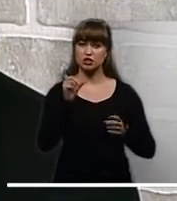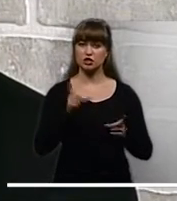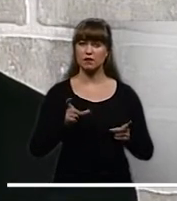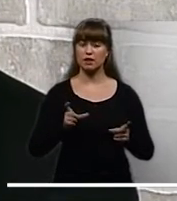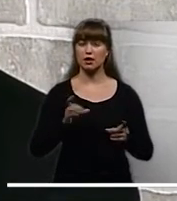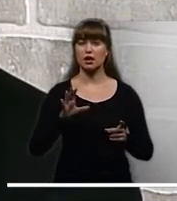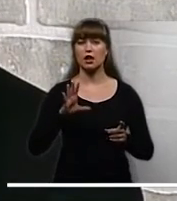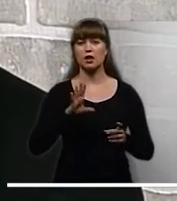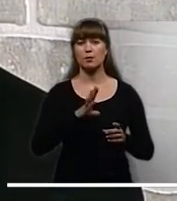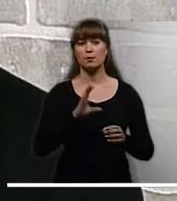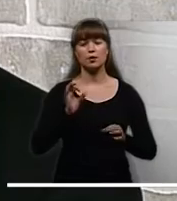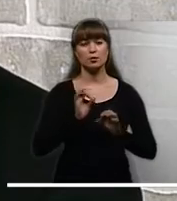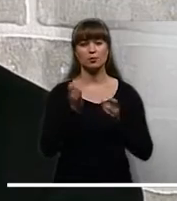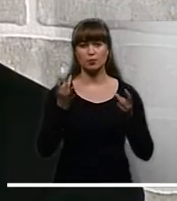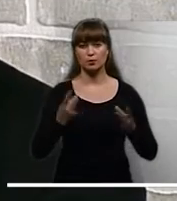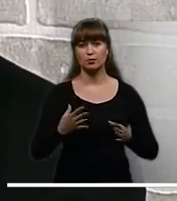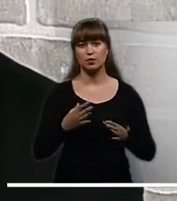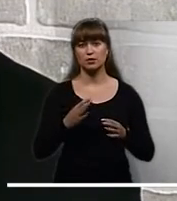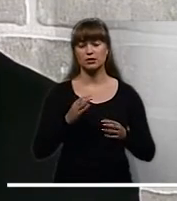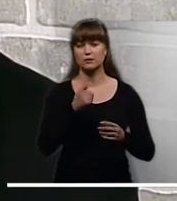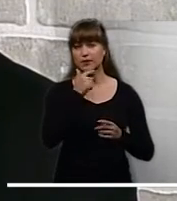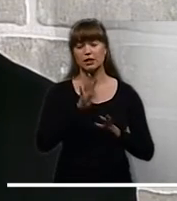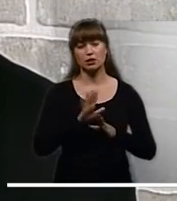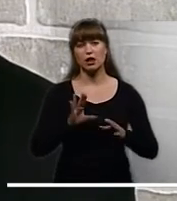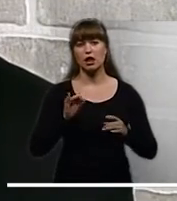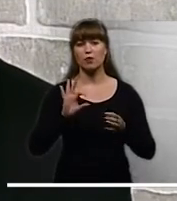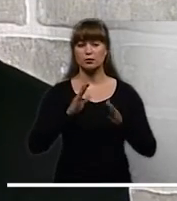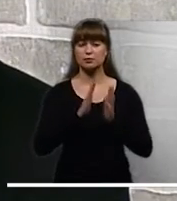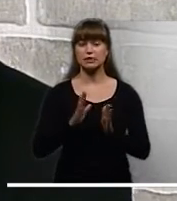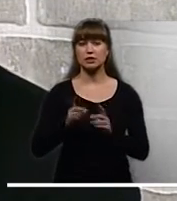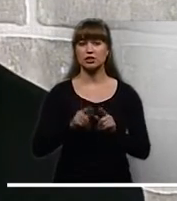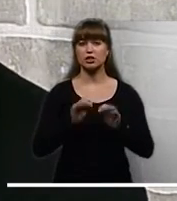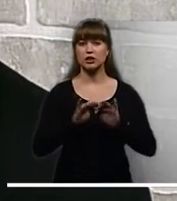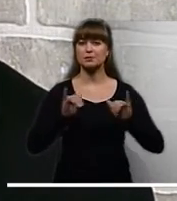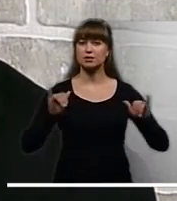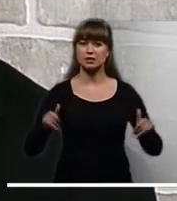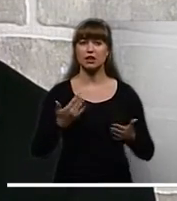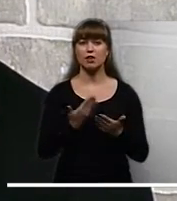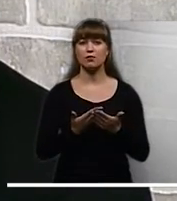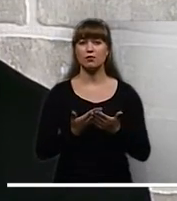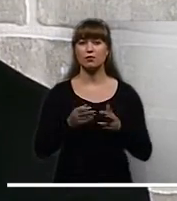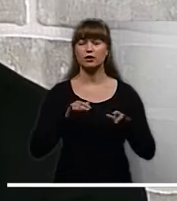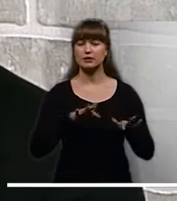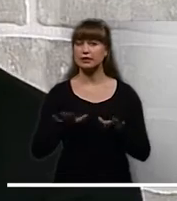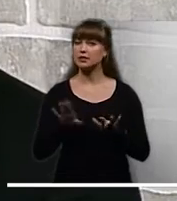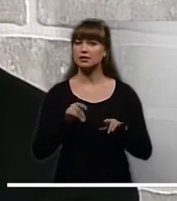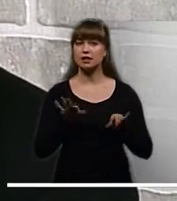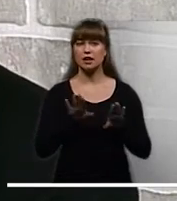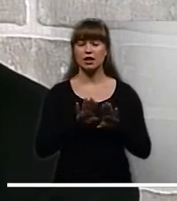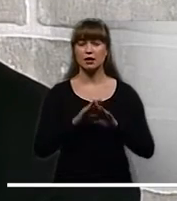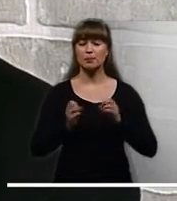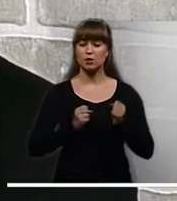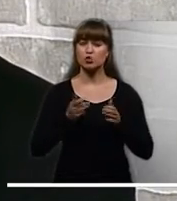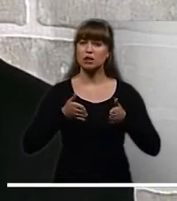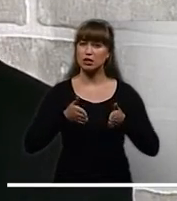человек выдержит эту нагрузку без последствий. В общем-то, она достаточно широко распространена. У нас, правда, не велоэргометрия, а тредмил, бегущая